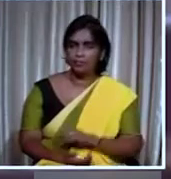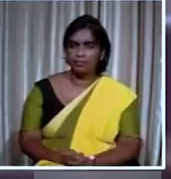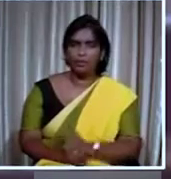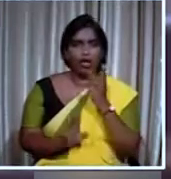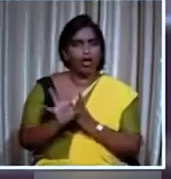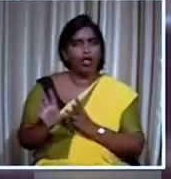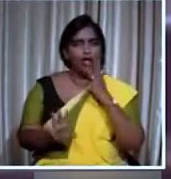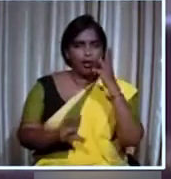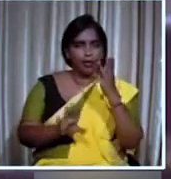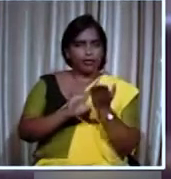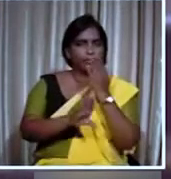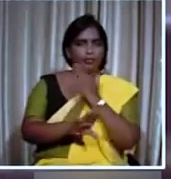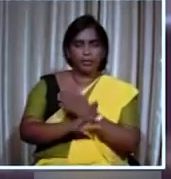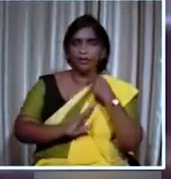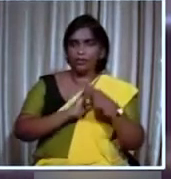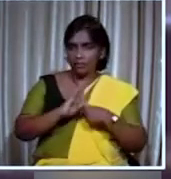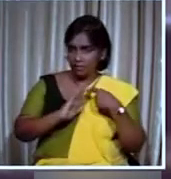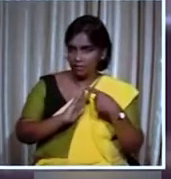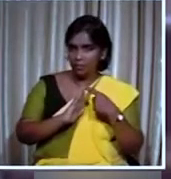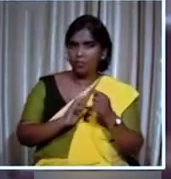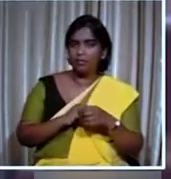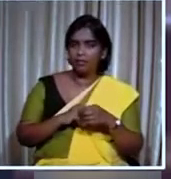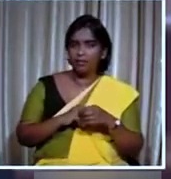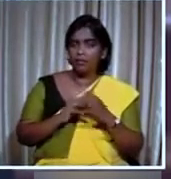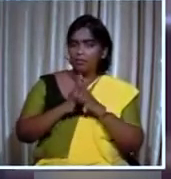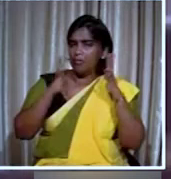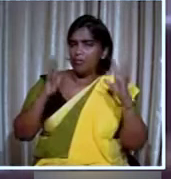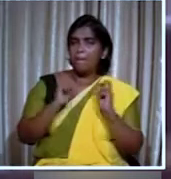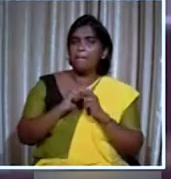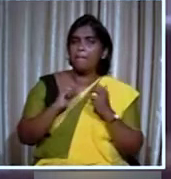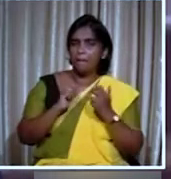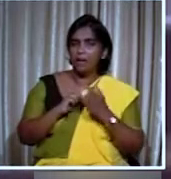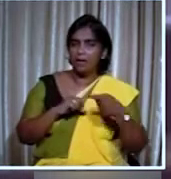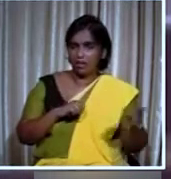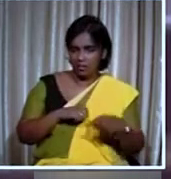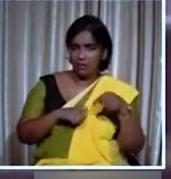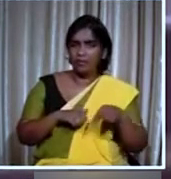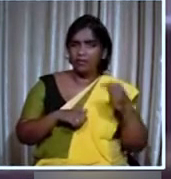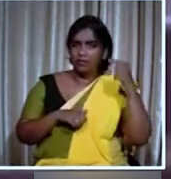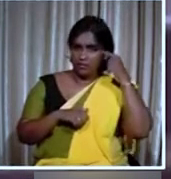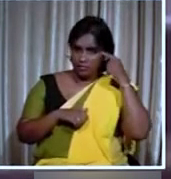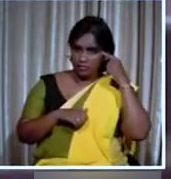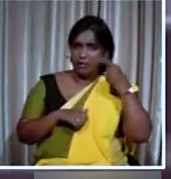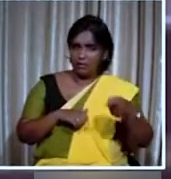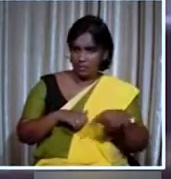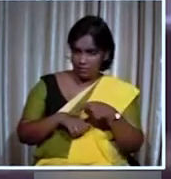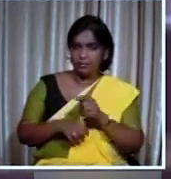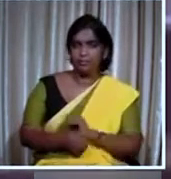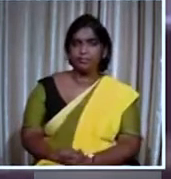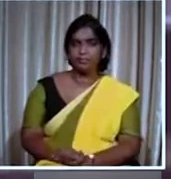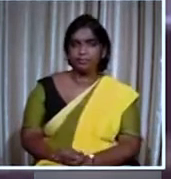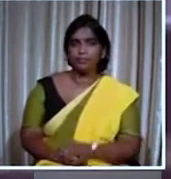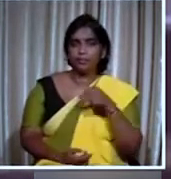අවුරුදු තුනකට ඉස්සෙල්ලා මේ රටේ මහා ව්‍යසනයක් වෙච්ච දවසක් සිහිපත් වෙන දිනයක්.